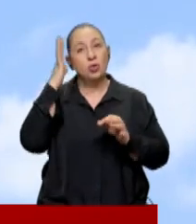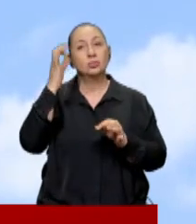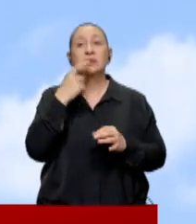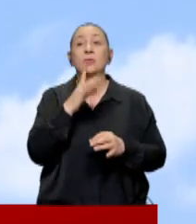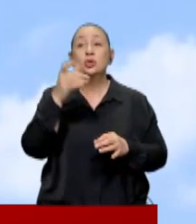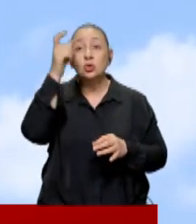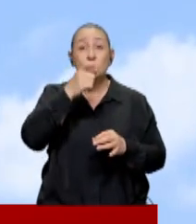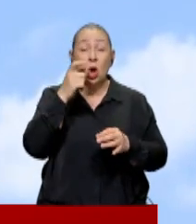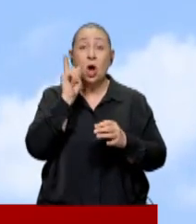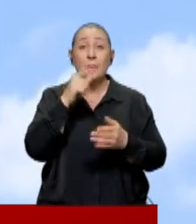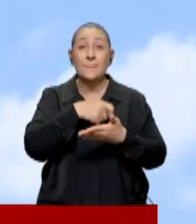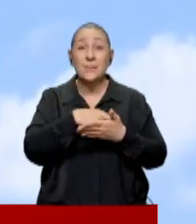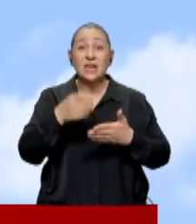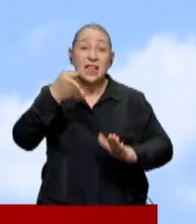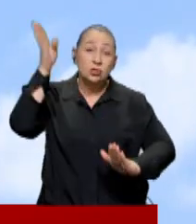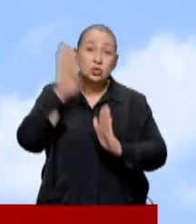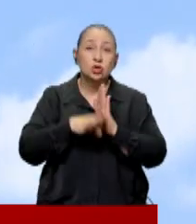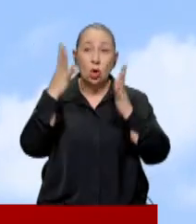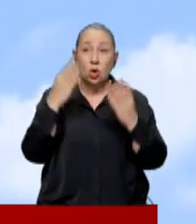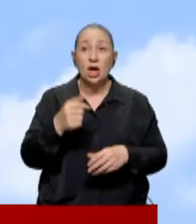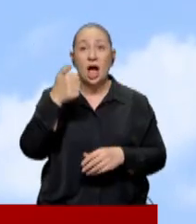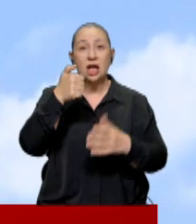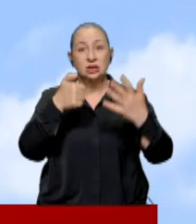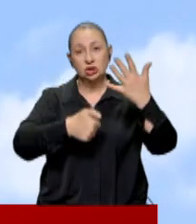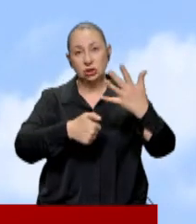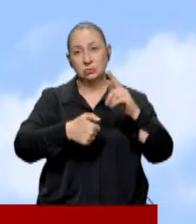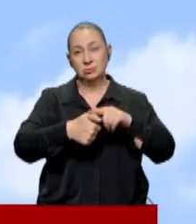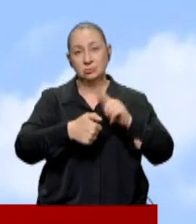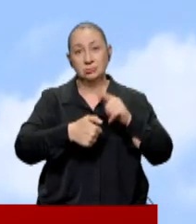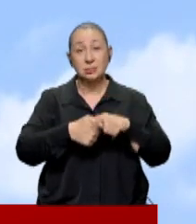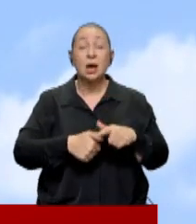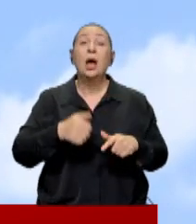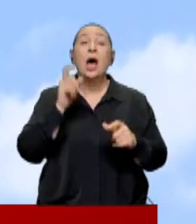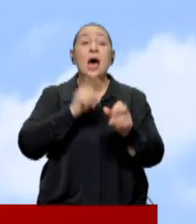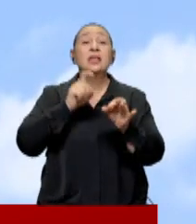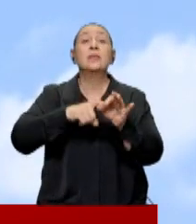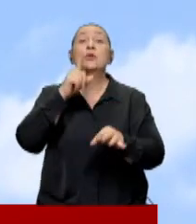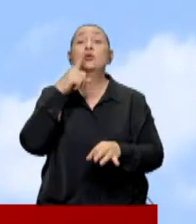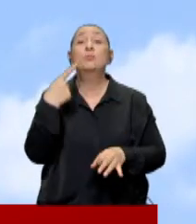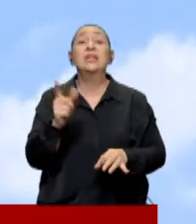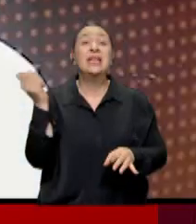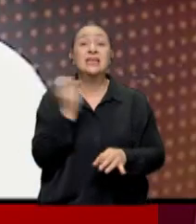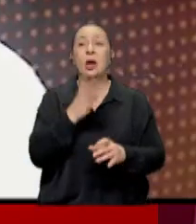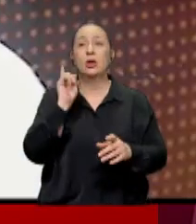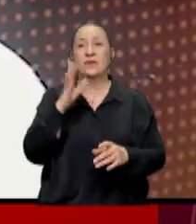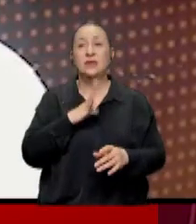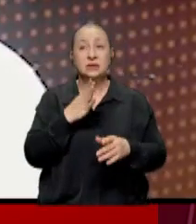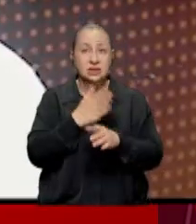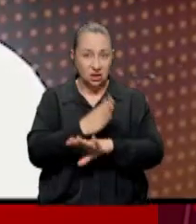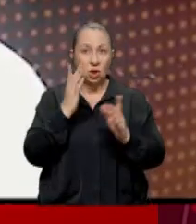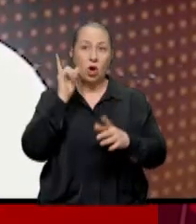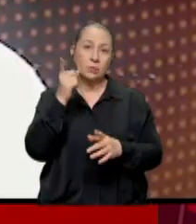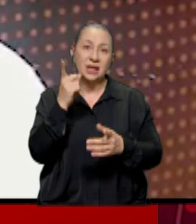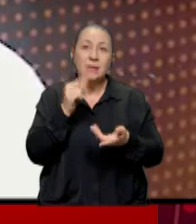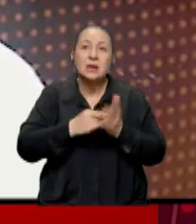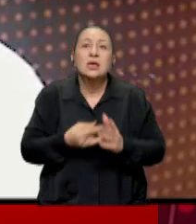Türkiye öğretmen maaşlarının en düşük olduğu 6. ülkedir. Atanamayan yüz binlerce öğretmenimiz var. Gerçekten